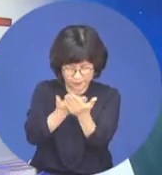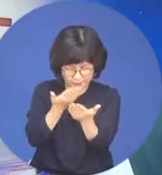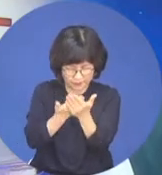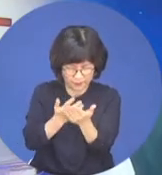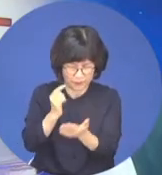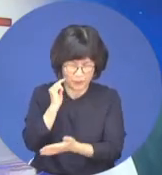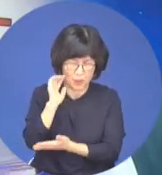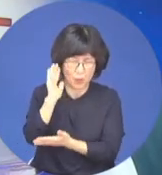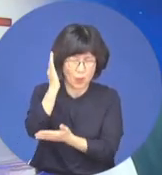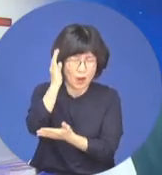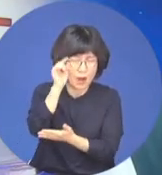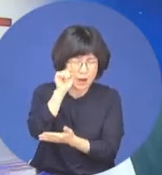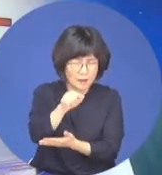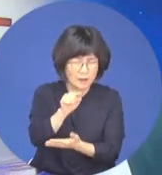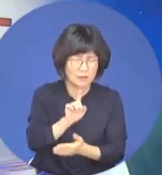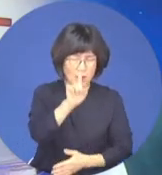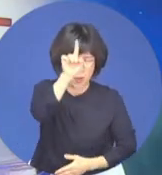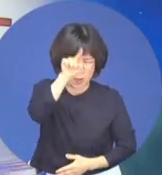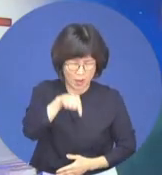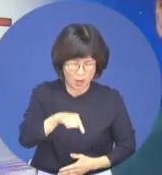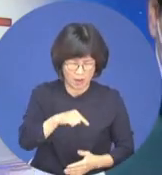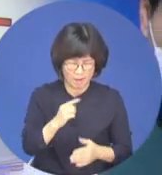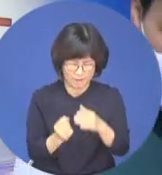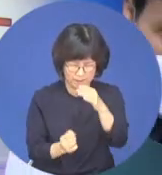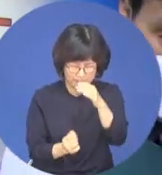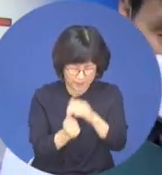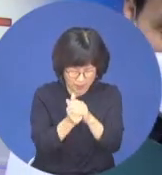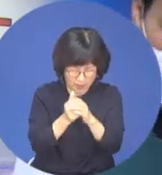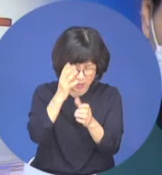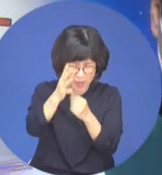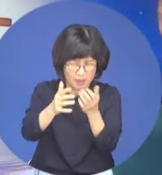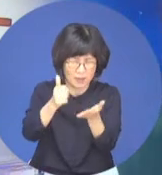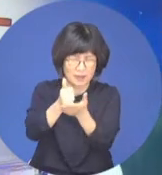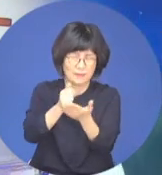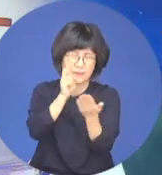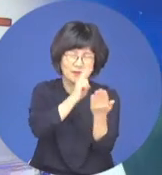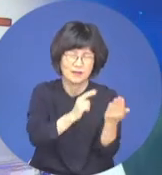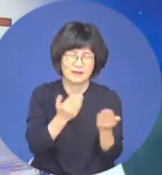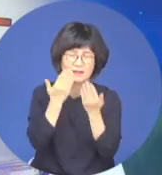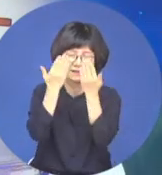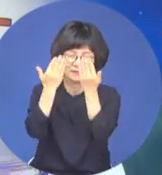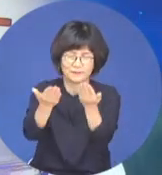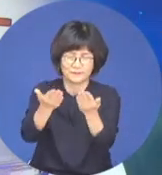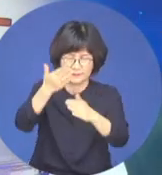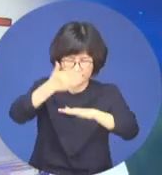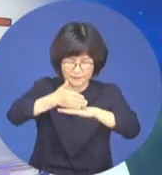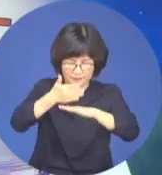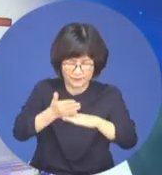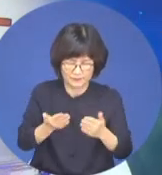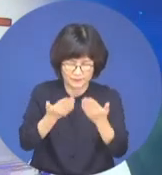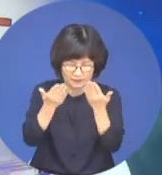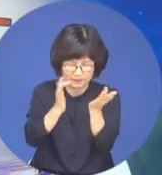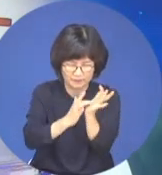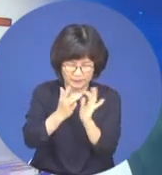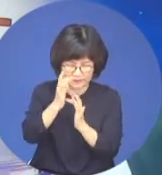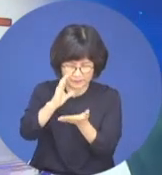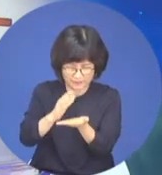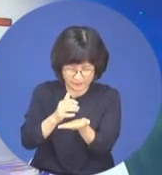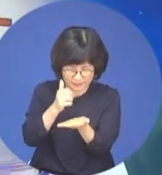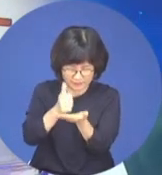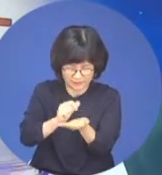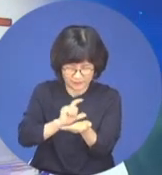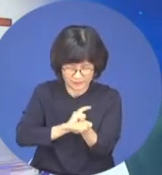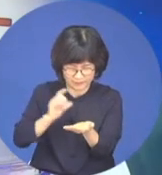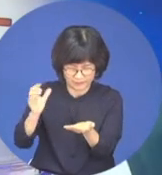천지에 뛰어나신 여호와 하나님을 찬양합니다. 감사하며 예수 그리스도의 이름으로